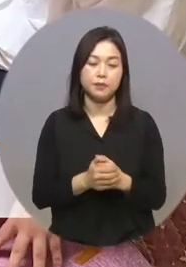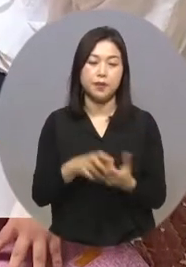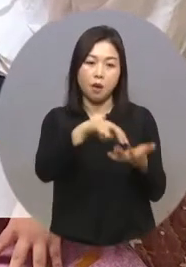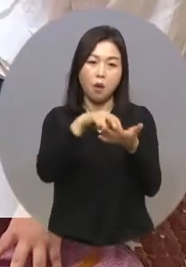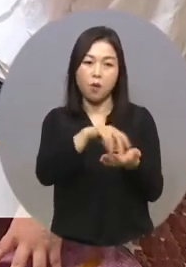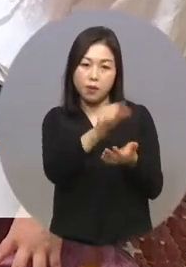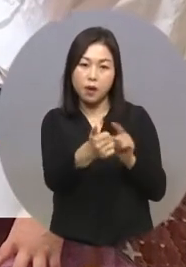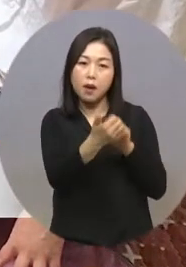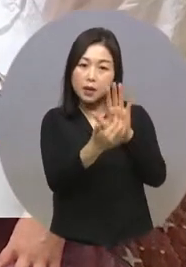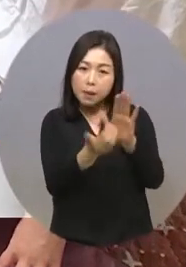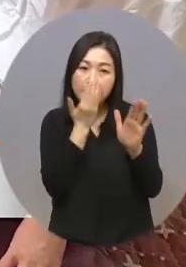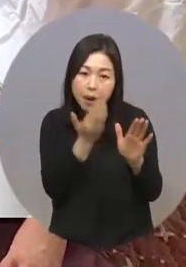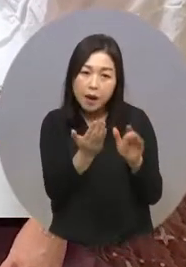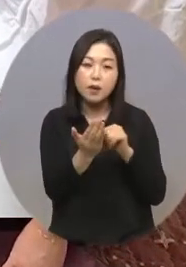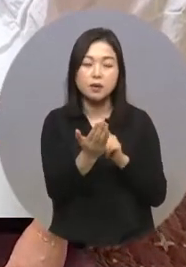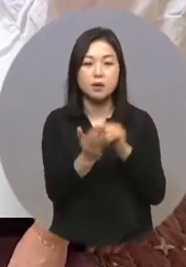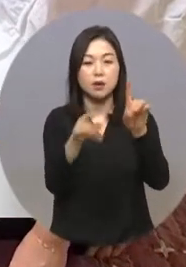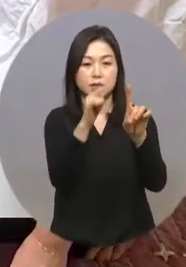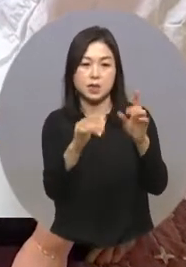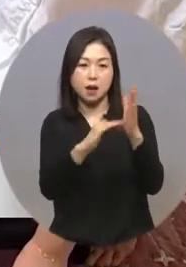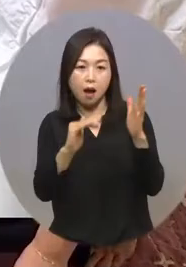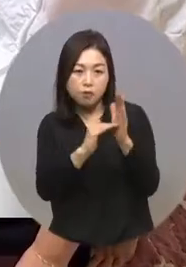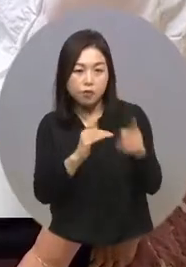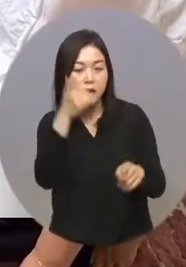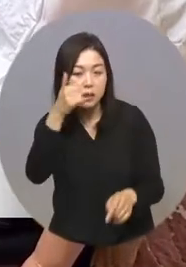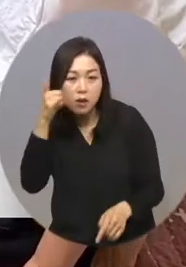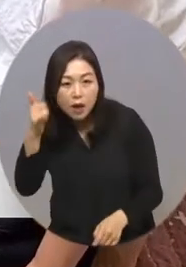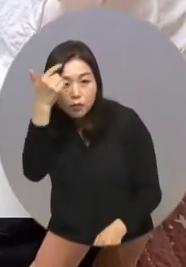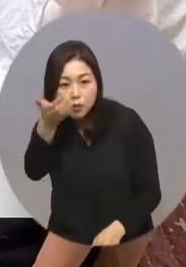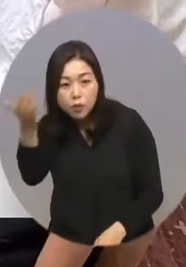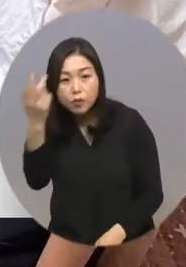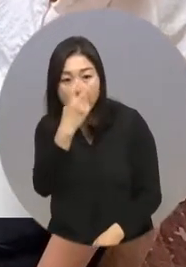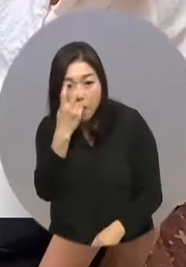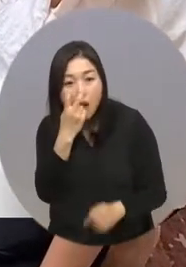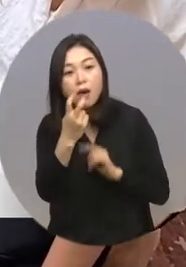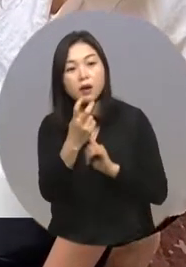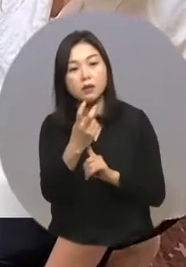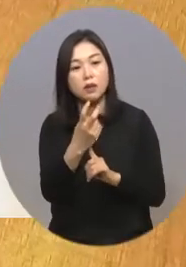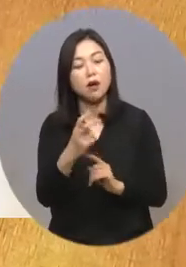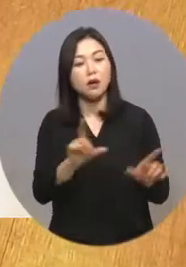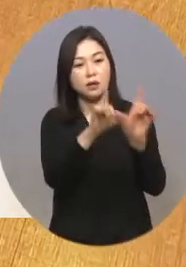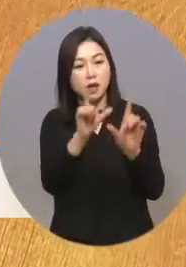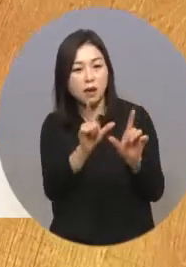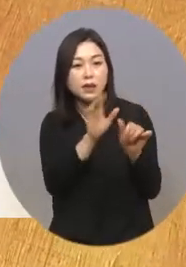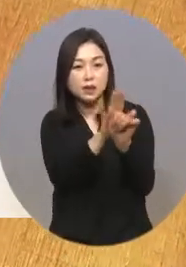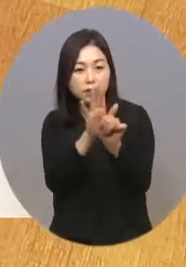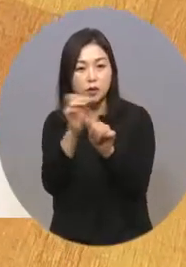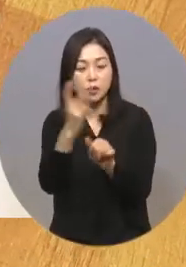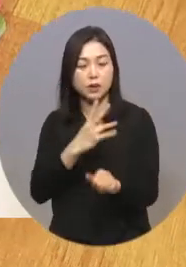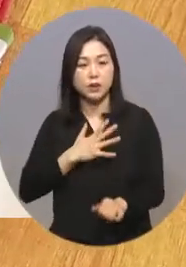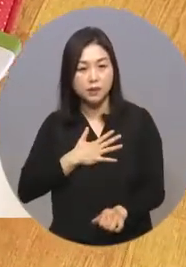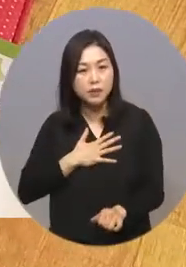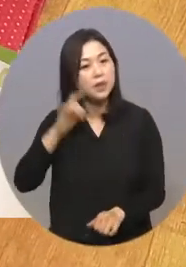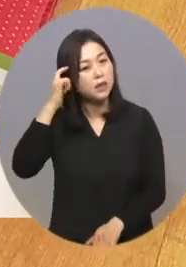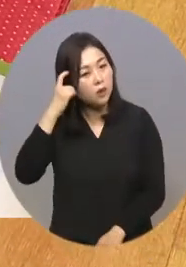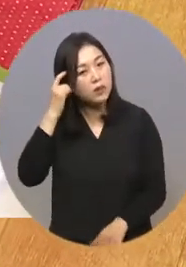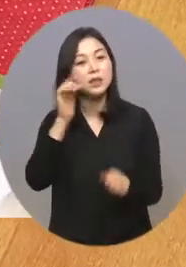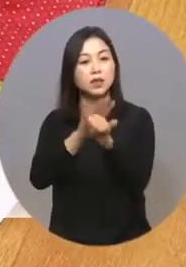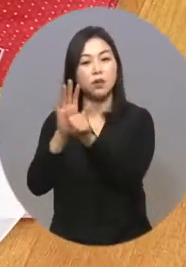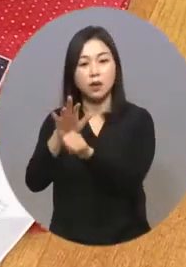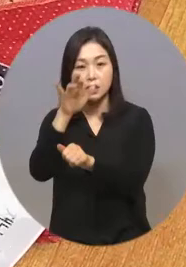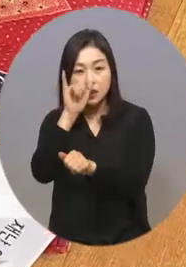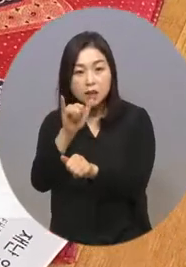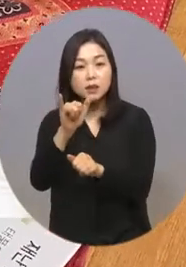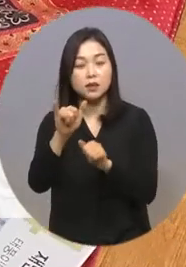1인 가구의 안보를 확인해 채널 지원과 심리 정신 지원을 해주는 정책이 포함되어 고독사